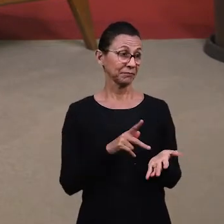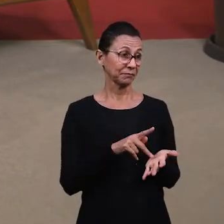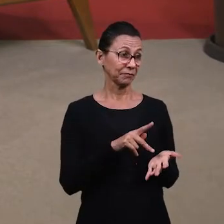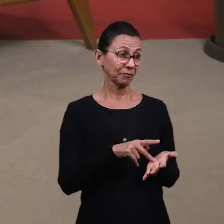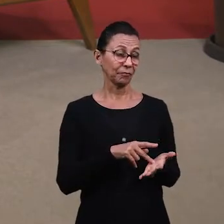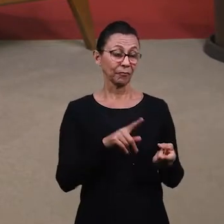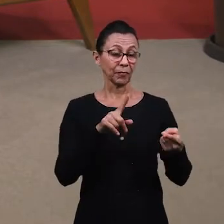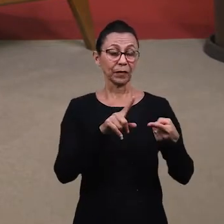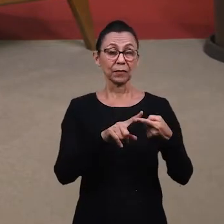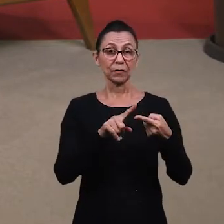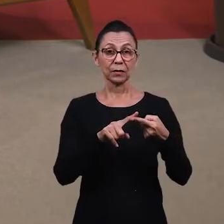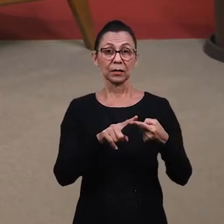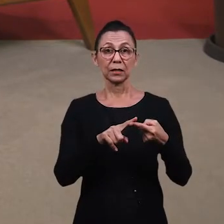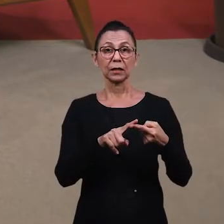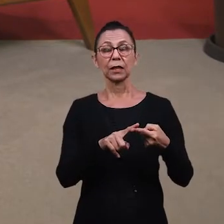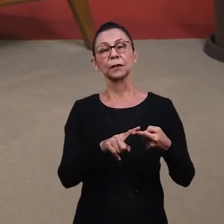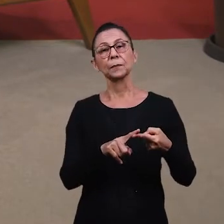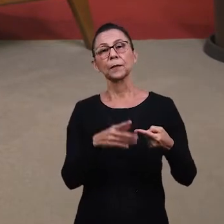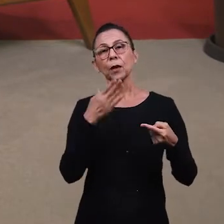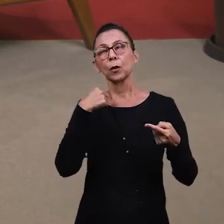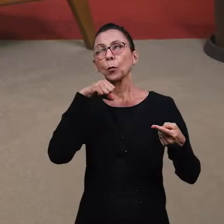C'est extraordinaire.